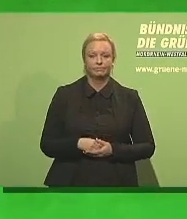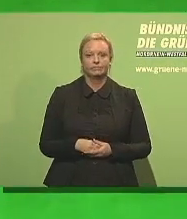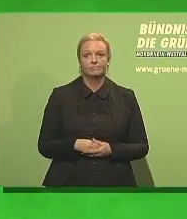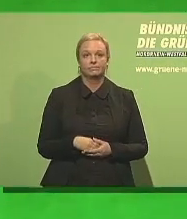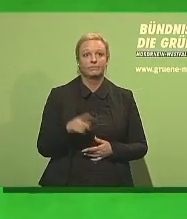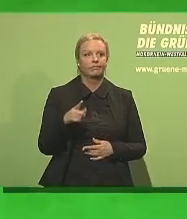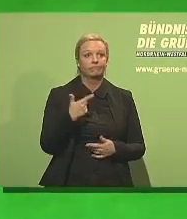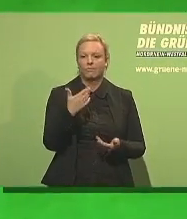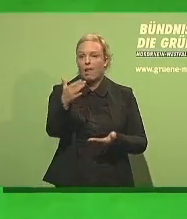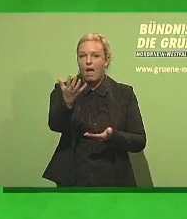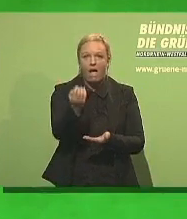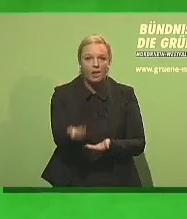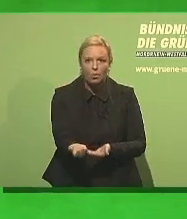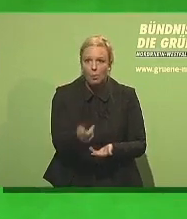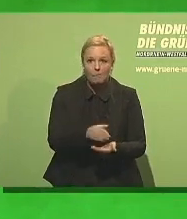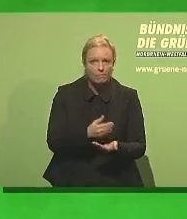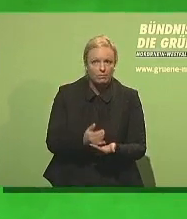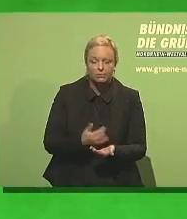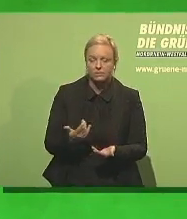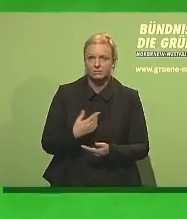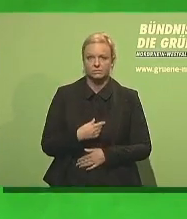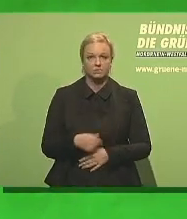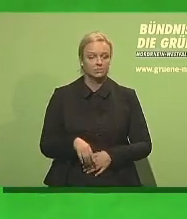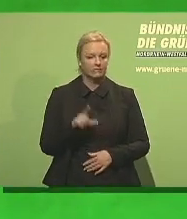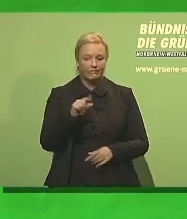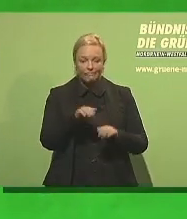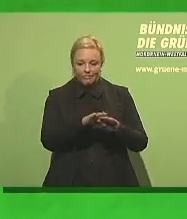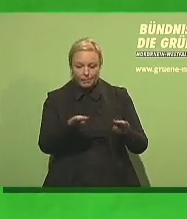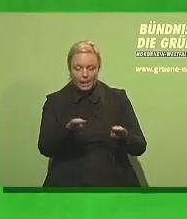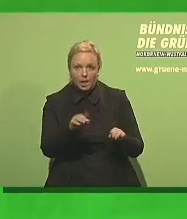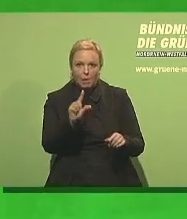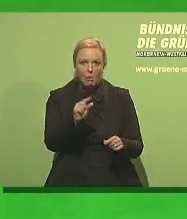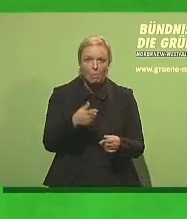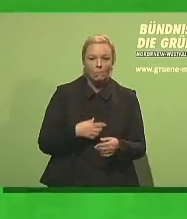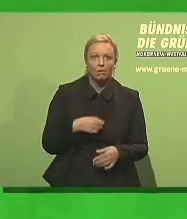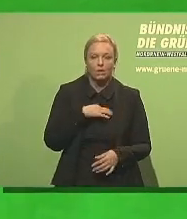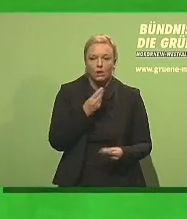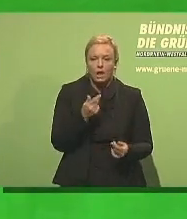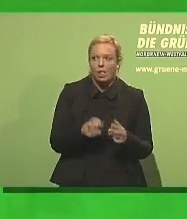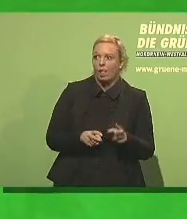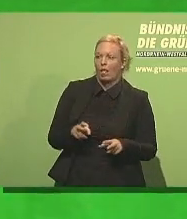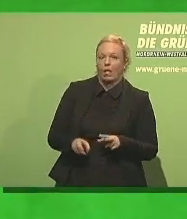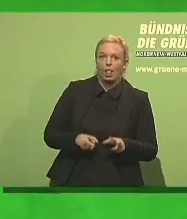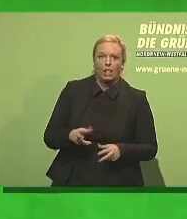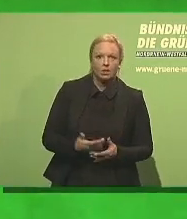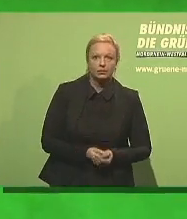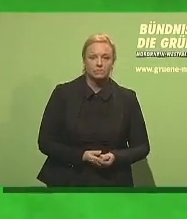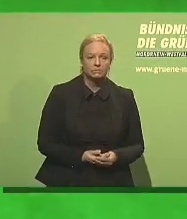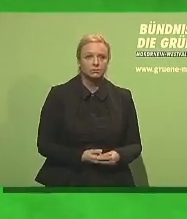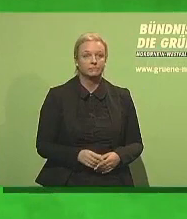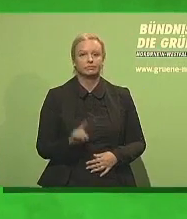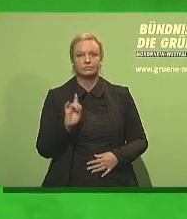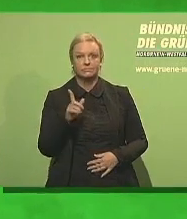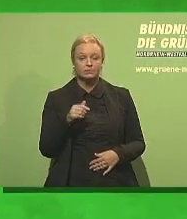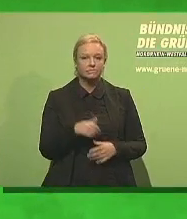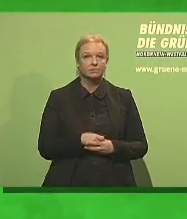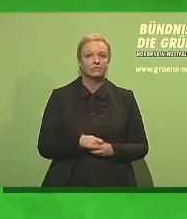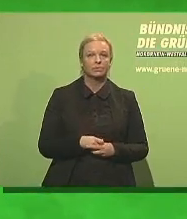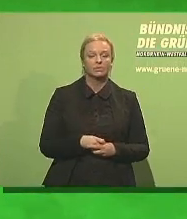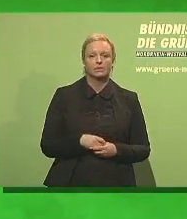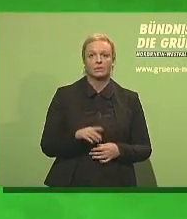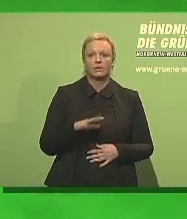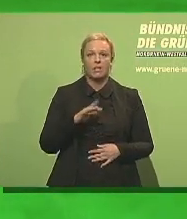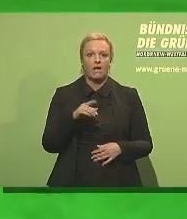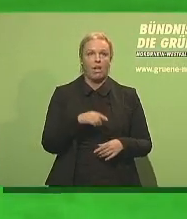Menschen ohne Einkommen, die mit weniger als dem Existenzminimum auskommen mussten und überdies auch noch spätrömischer